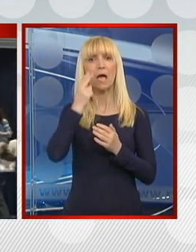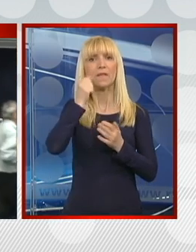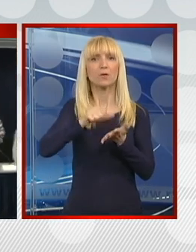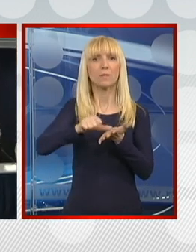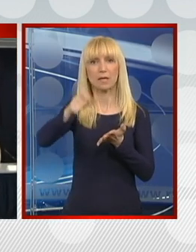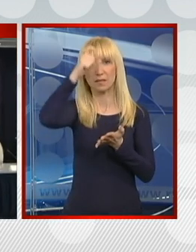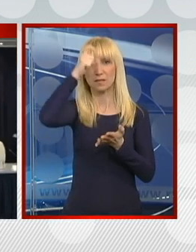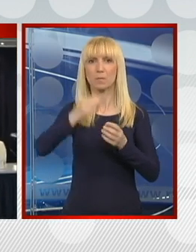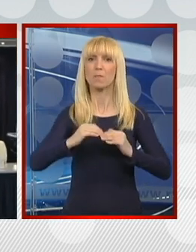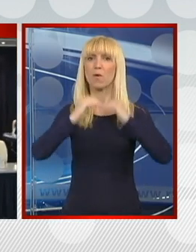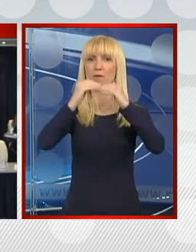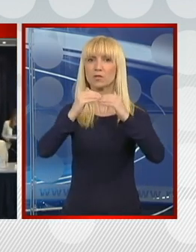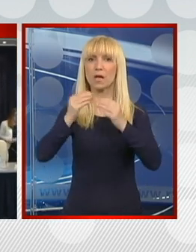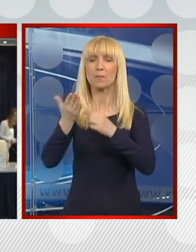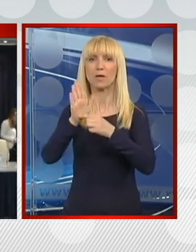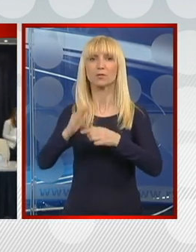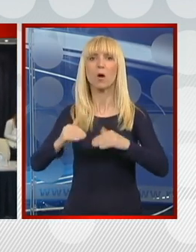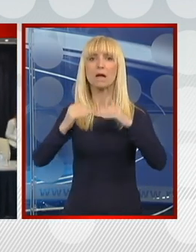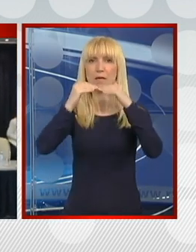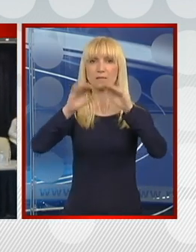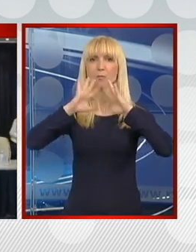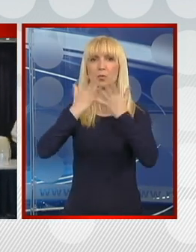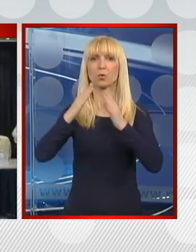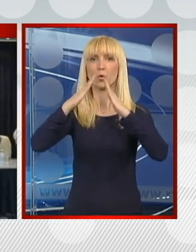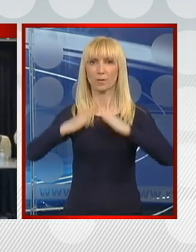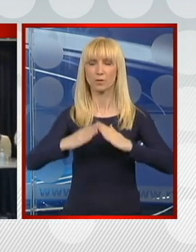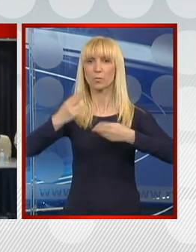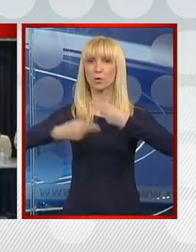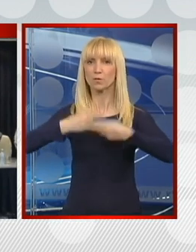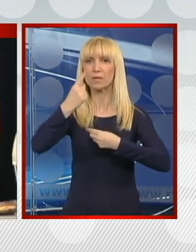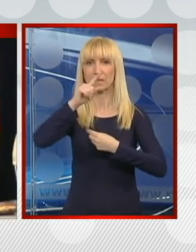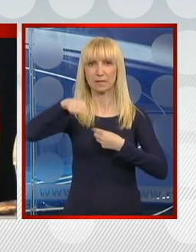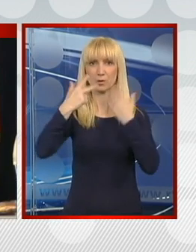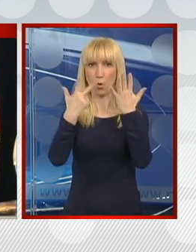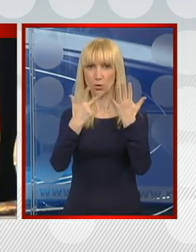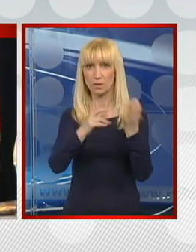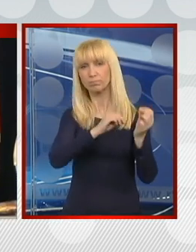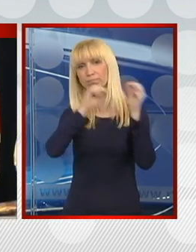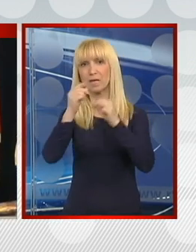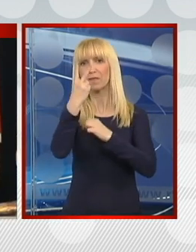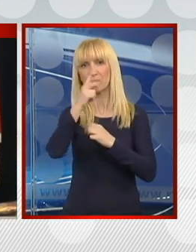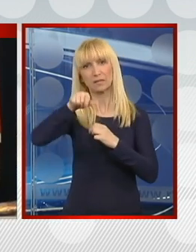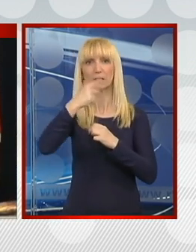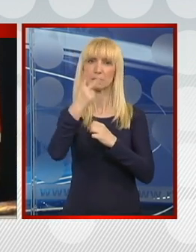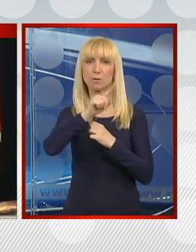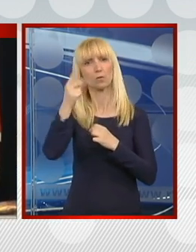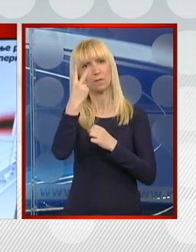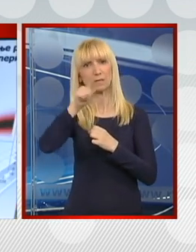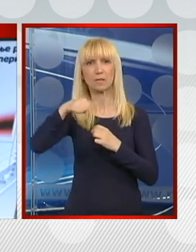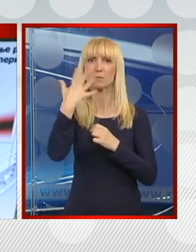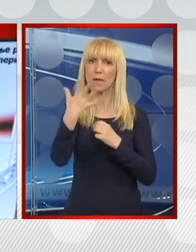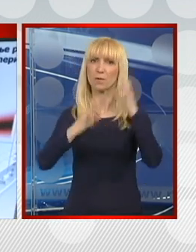Narodna banka Srbije povećala je projekciju rasta bruto domaćeg proizvoda sa 1,8% na 2,3 do